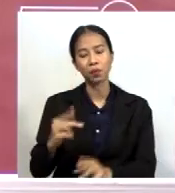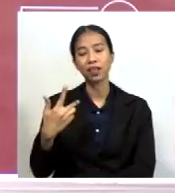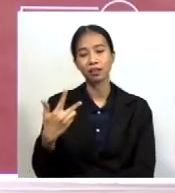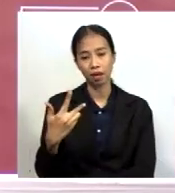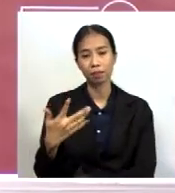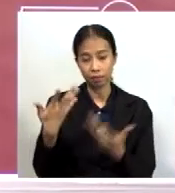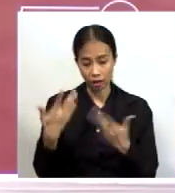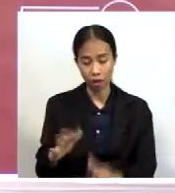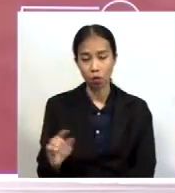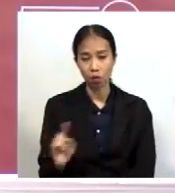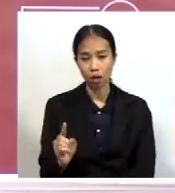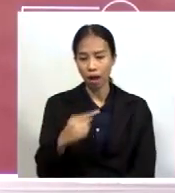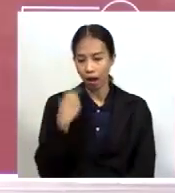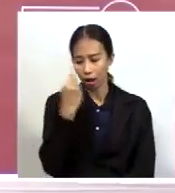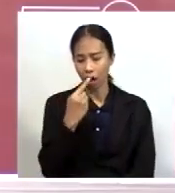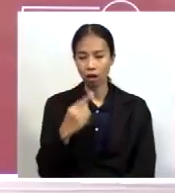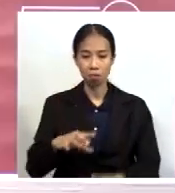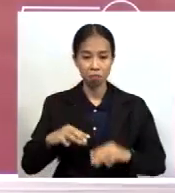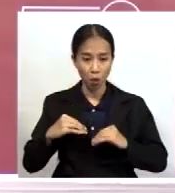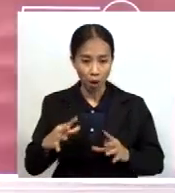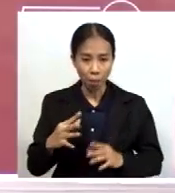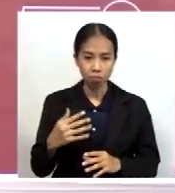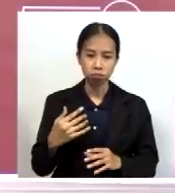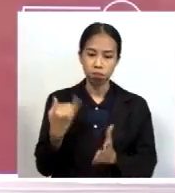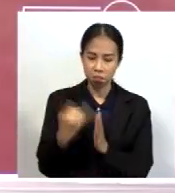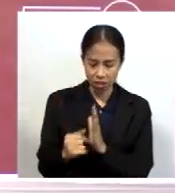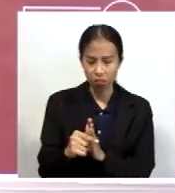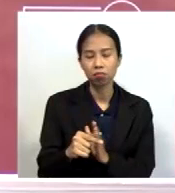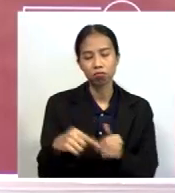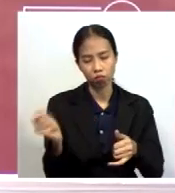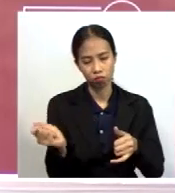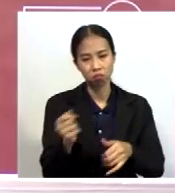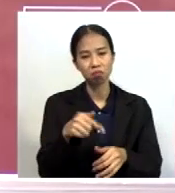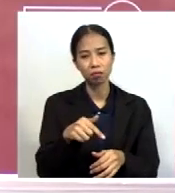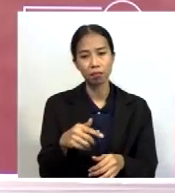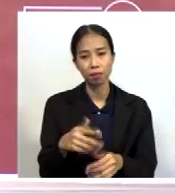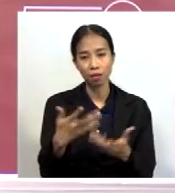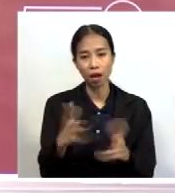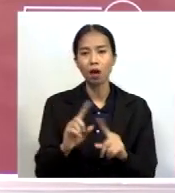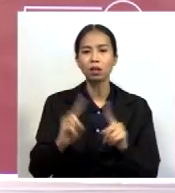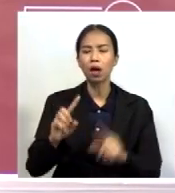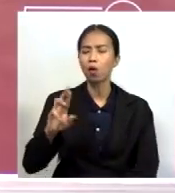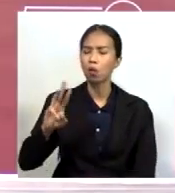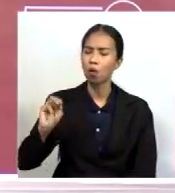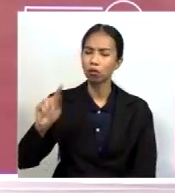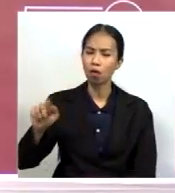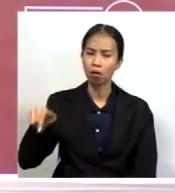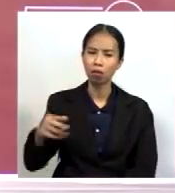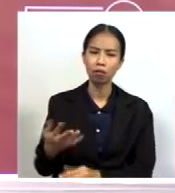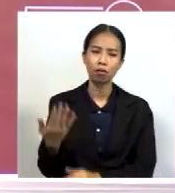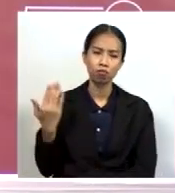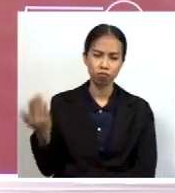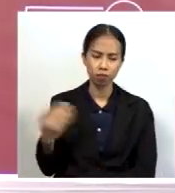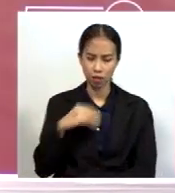ก็ผู้ที่ฝ่าฝืนเนี่ยมีโทษนะครับมีโทษนะครับแต่ท่านรัฐมนตรีเองท่านรัฐมนตรีสาธิต